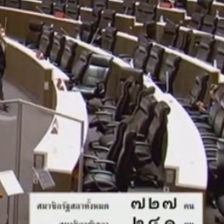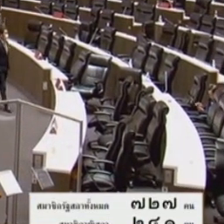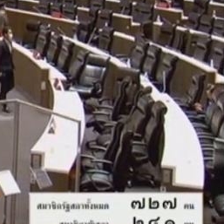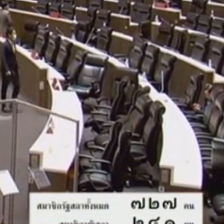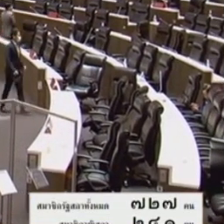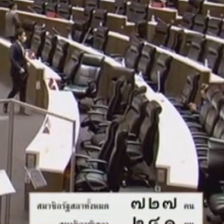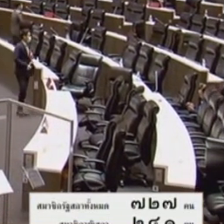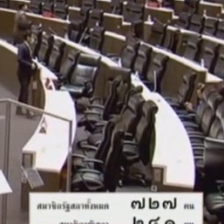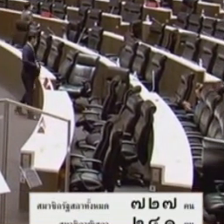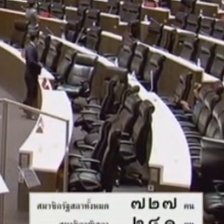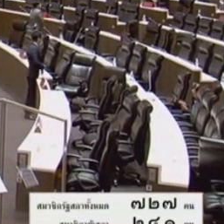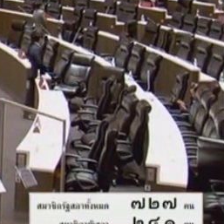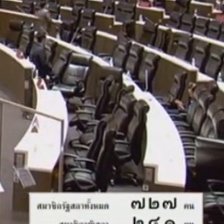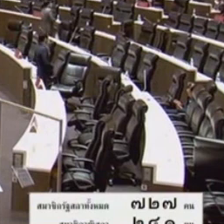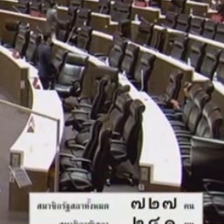ได้